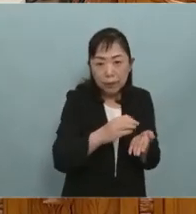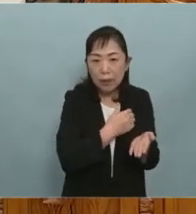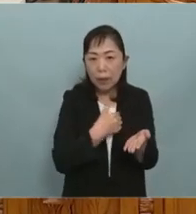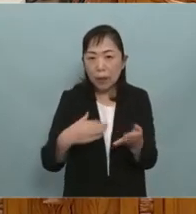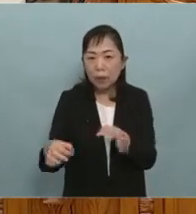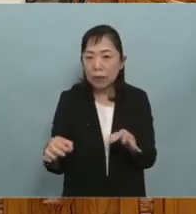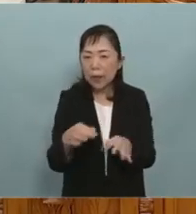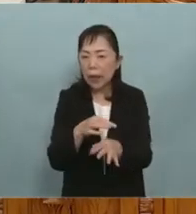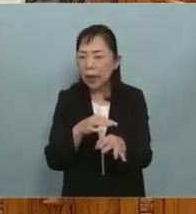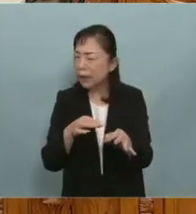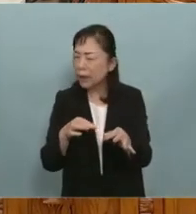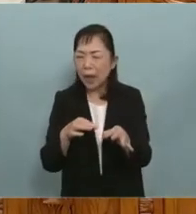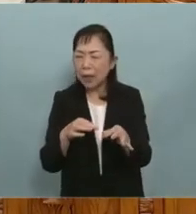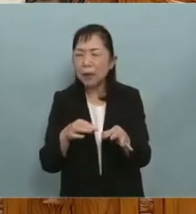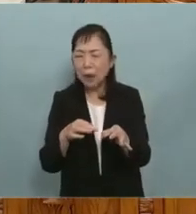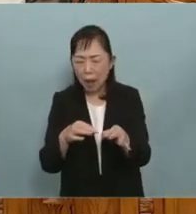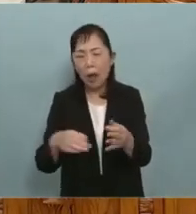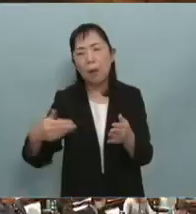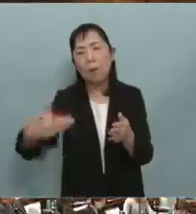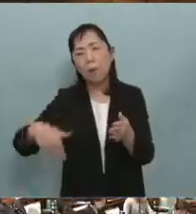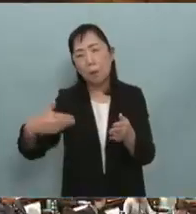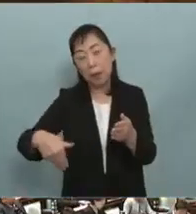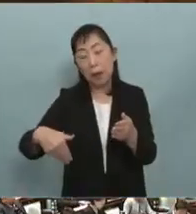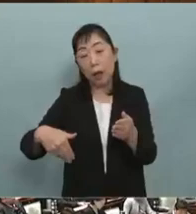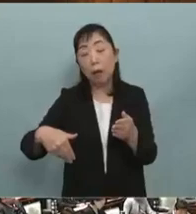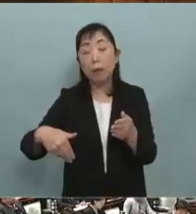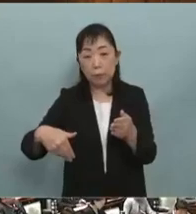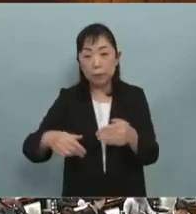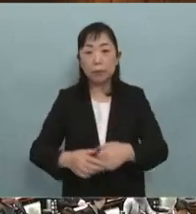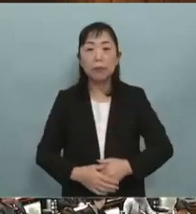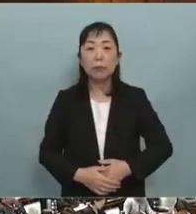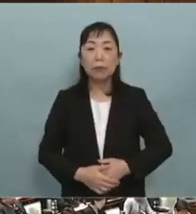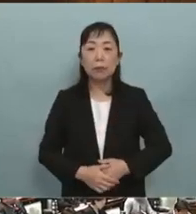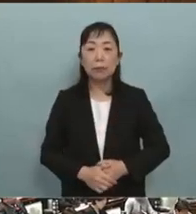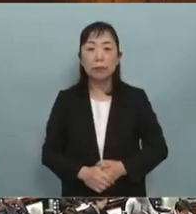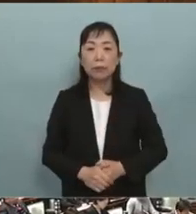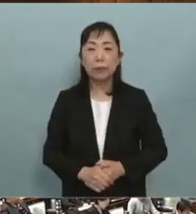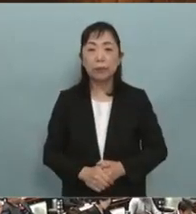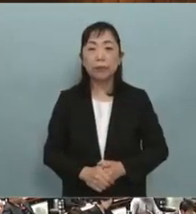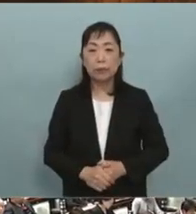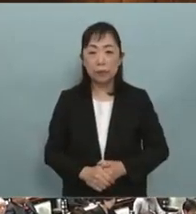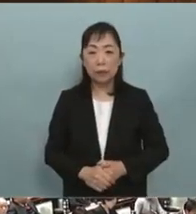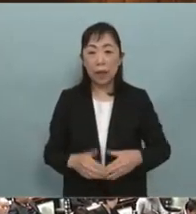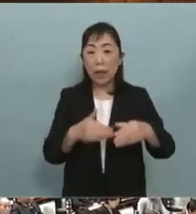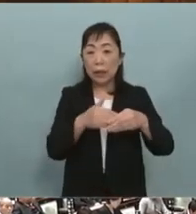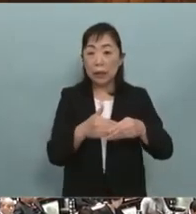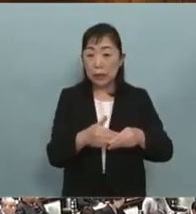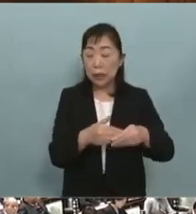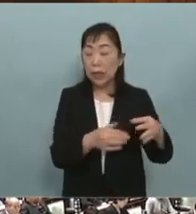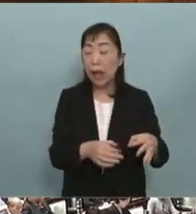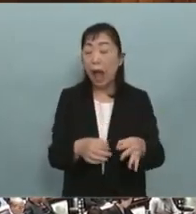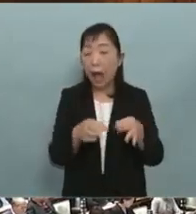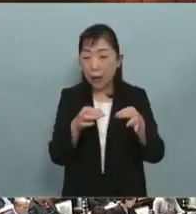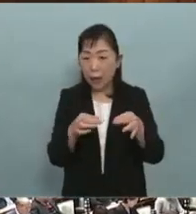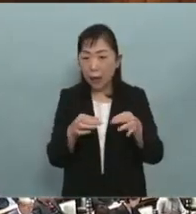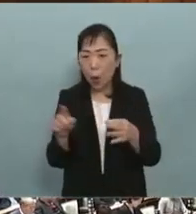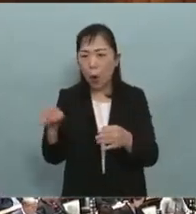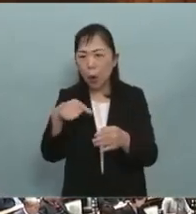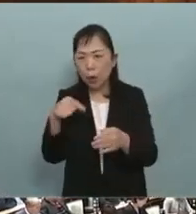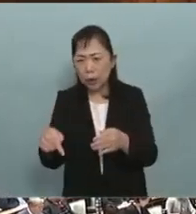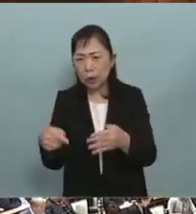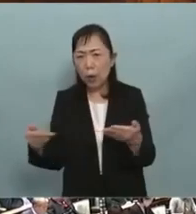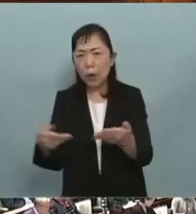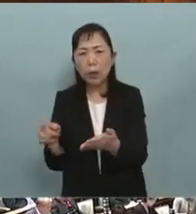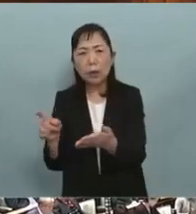経済になるまでは道半ばですこうした中賃上げと人手不足緩和の